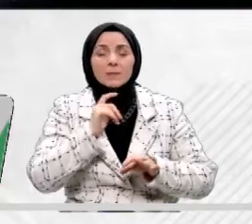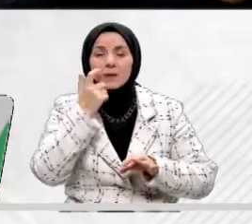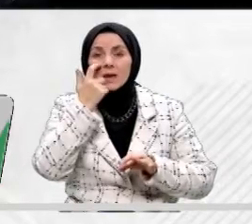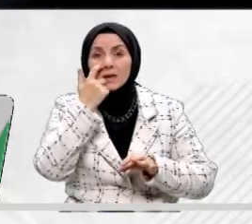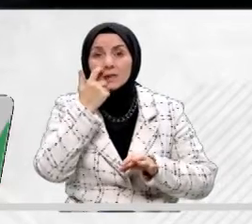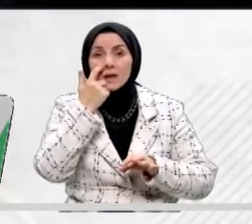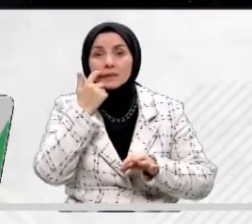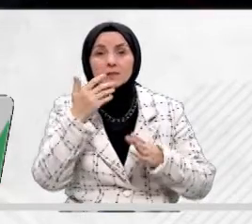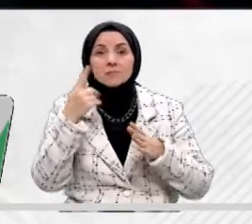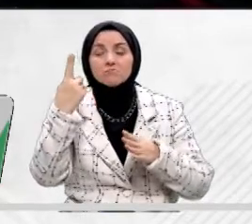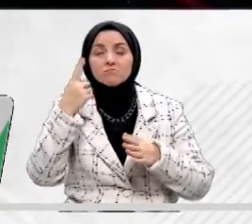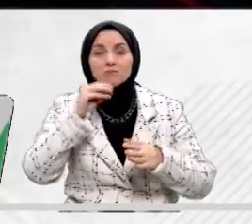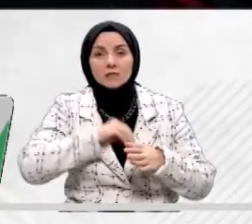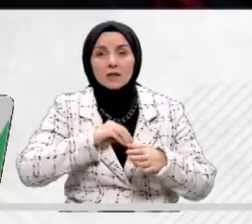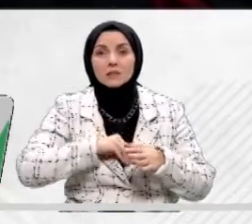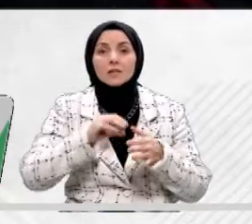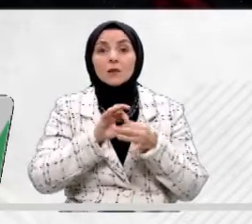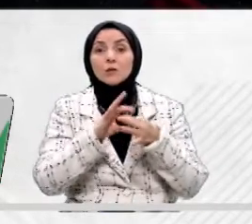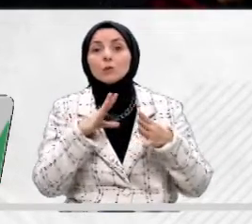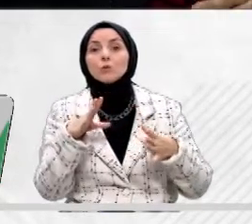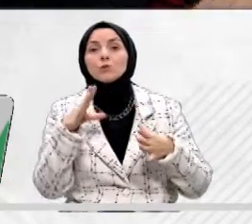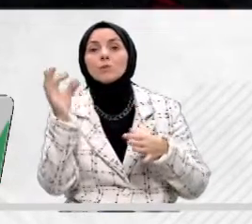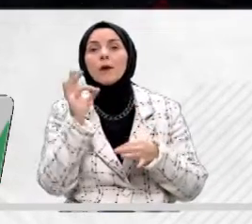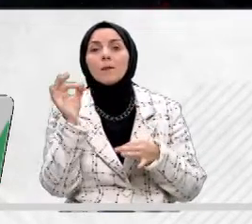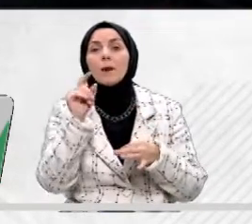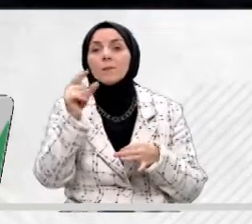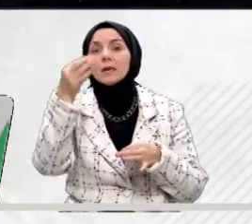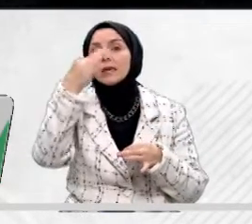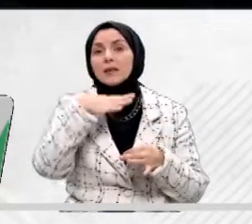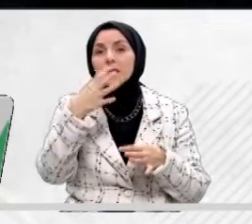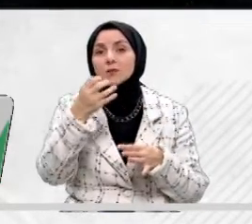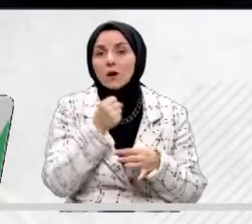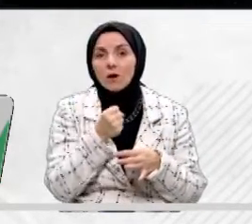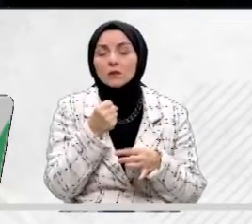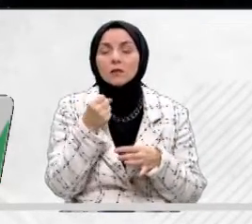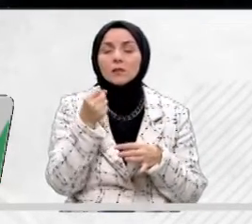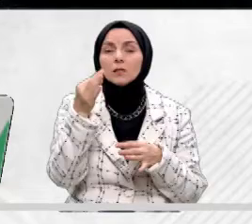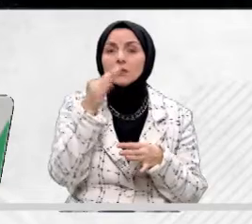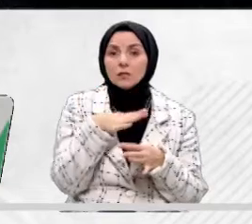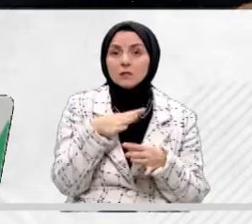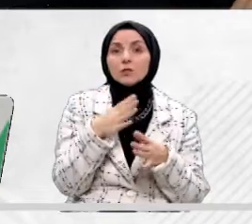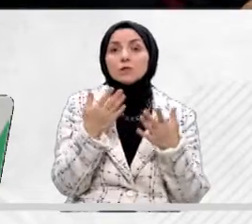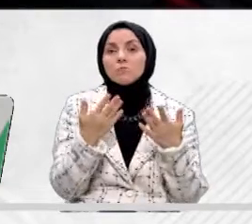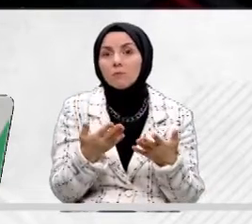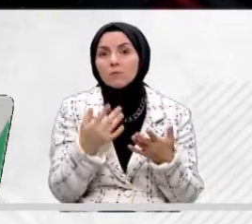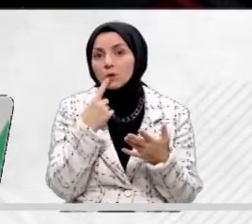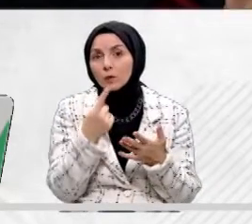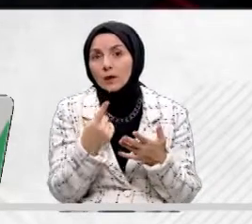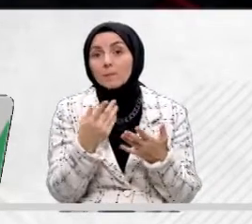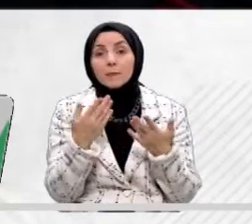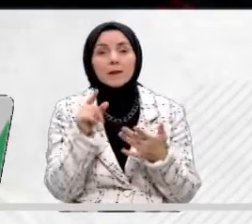bir tane ilaç var iç hemen geçer dedi bir durum var ya ya sen çocuğun dikkatini geliştirdin mi